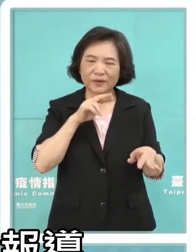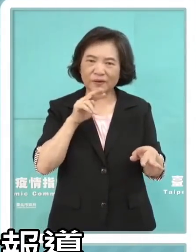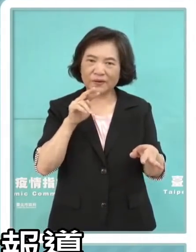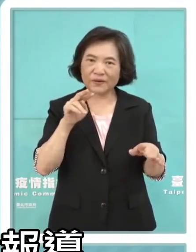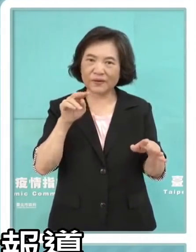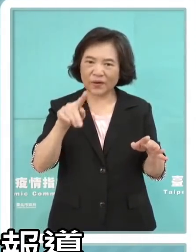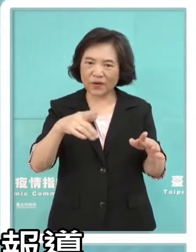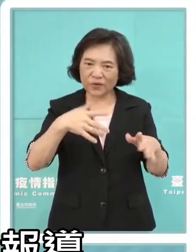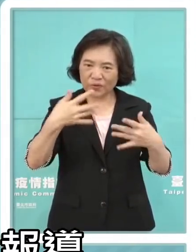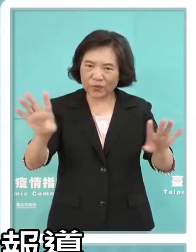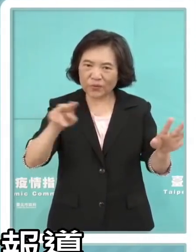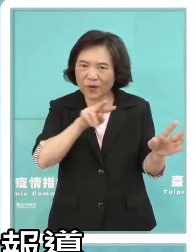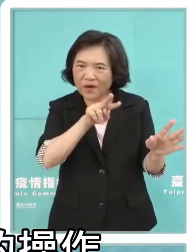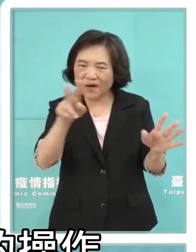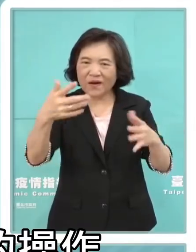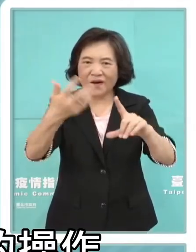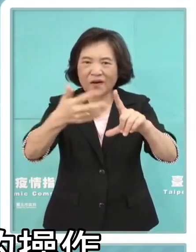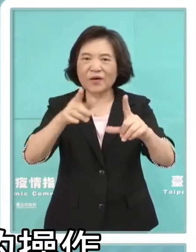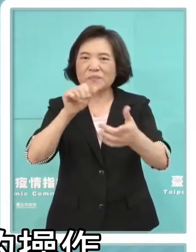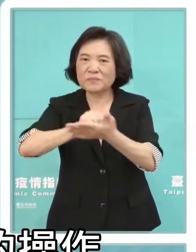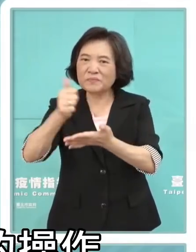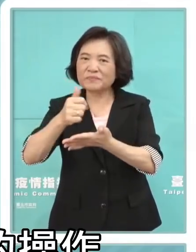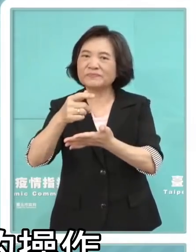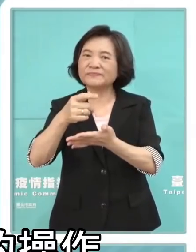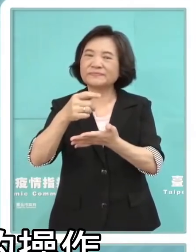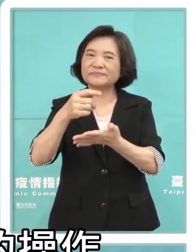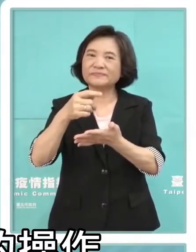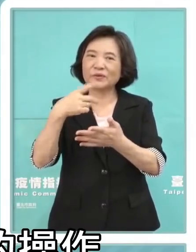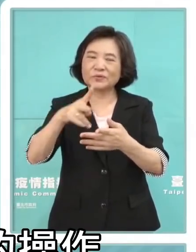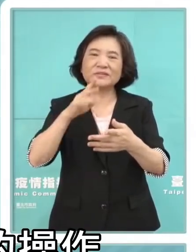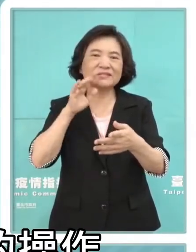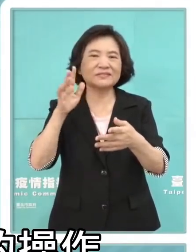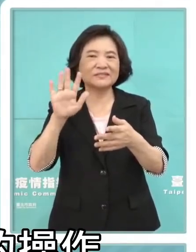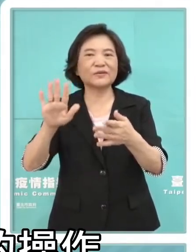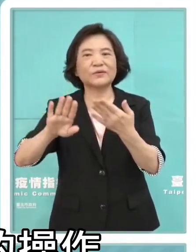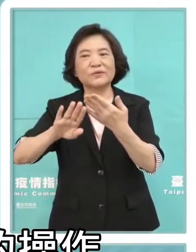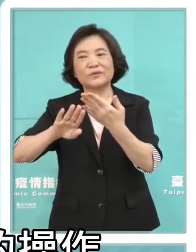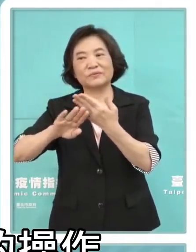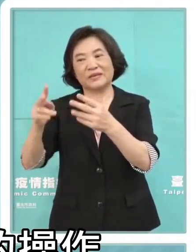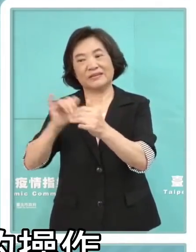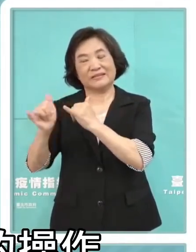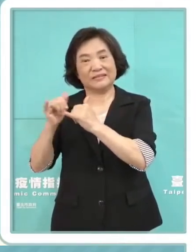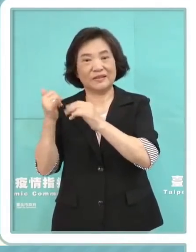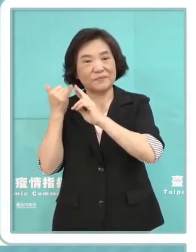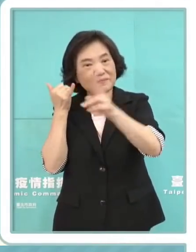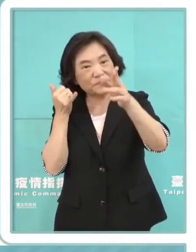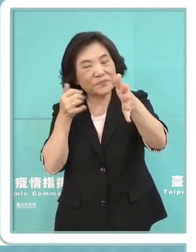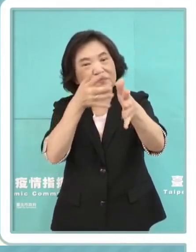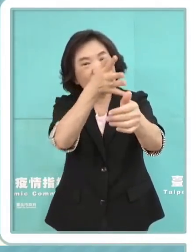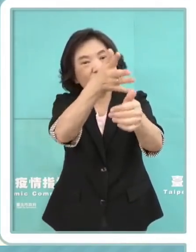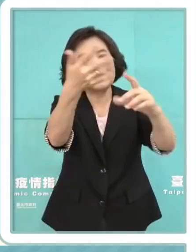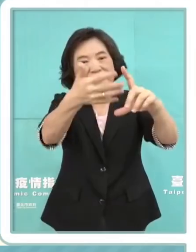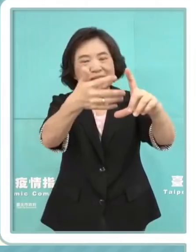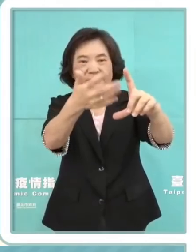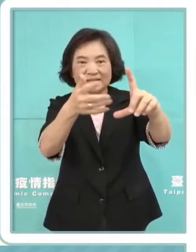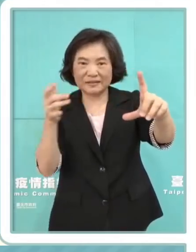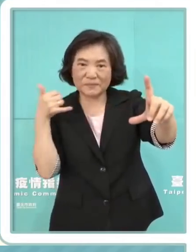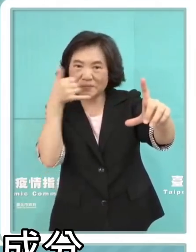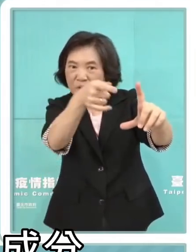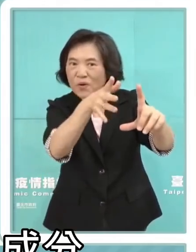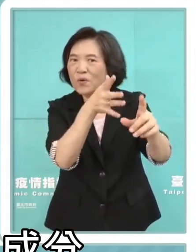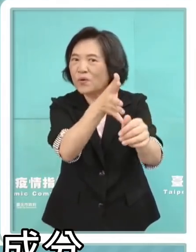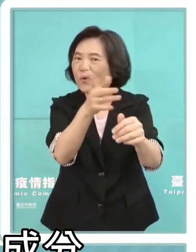是媒体的报道啦，或是晚上这种 call-in 节目的操作，你知道？坦白讲